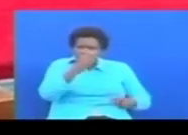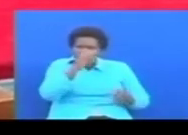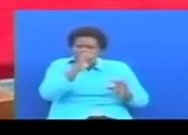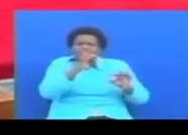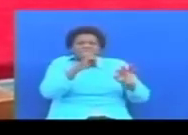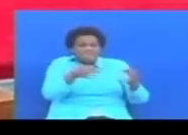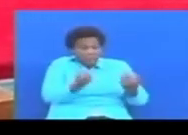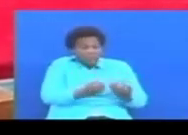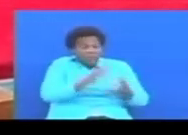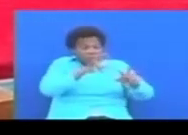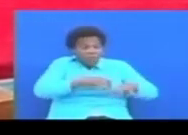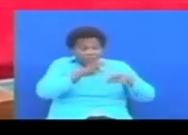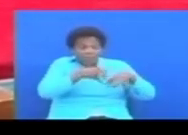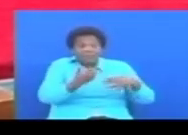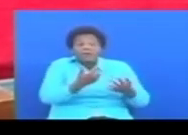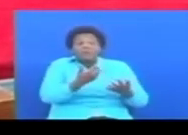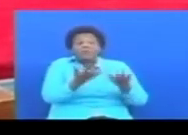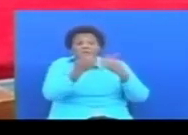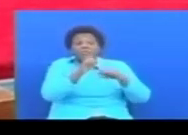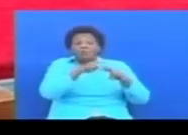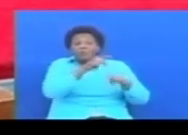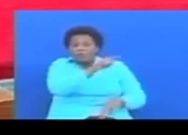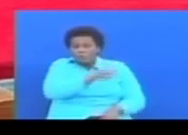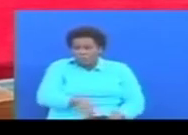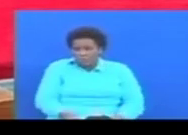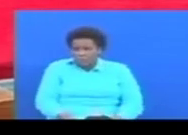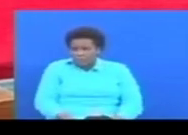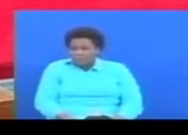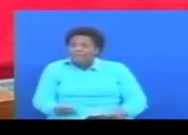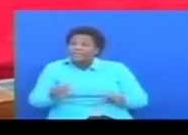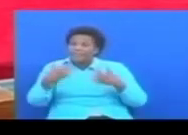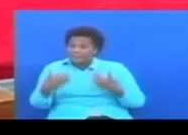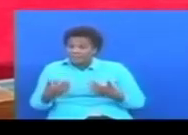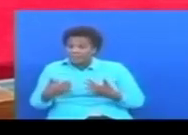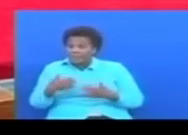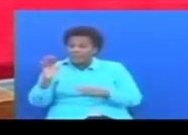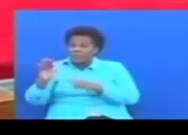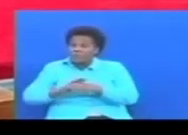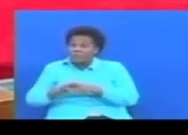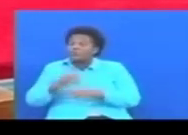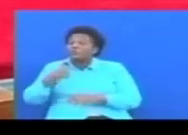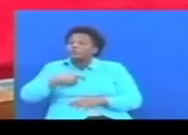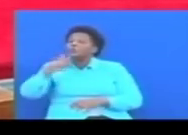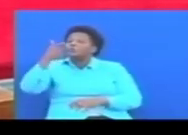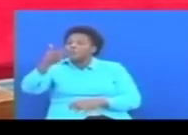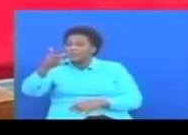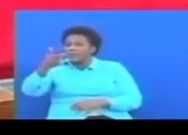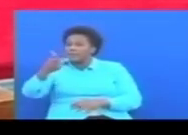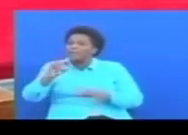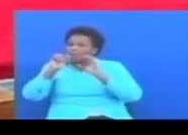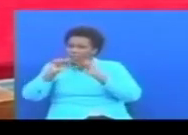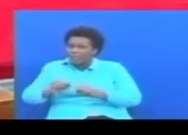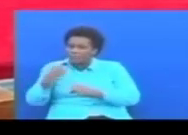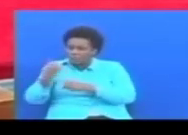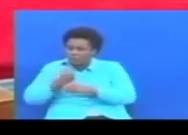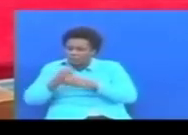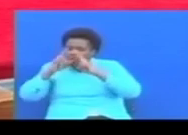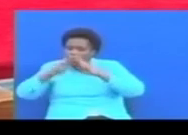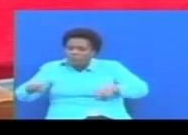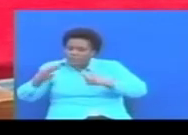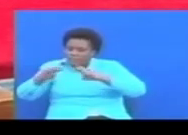ekolojia zinafanana. Kwa hiyo ili tuweze kupeleka twiga, nitawaagiza watu wa TAWIRI waweze kufanya utafiti na kuona